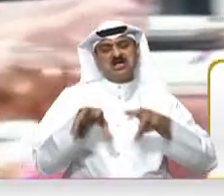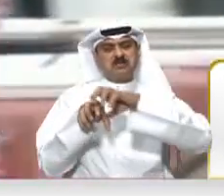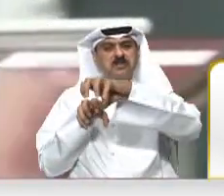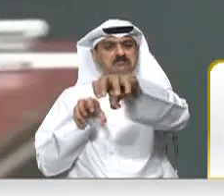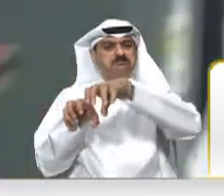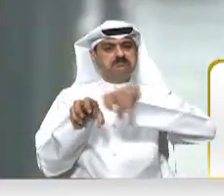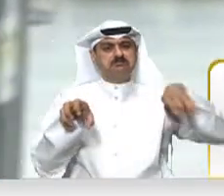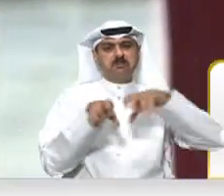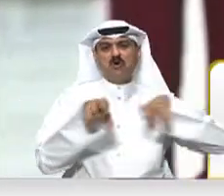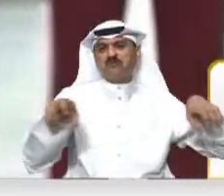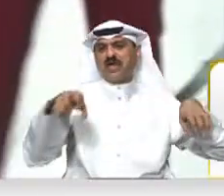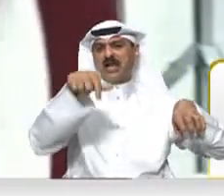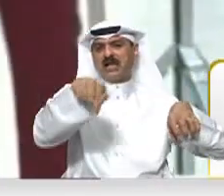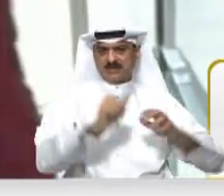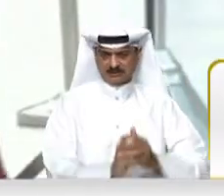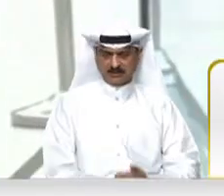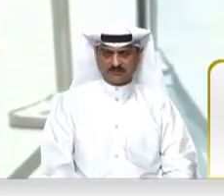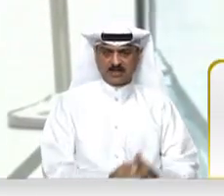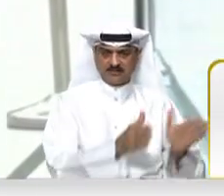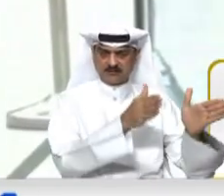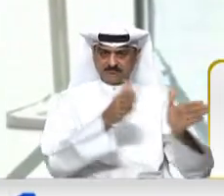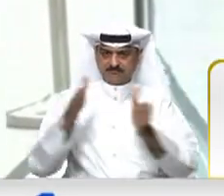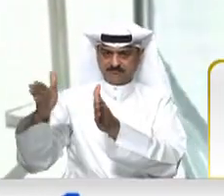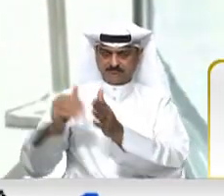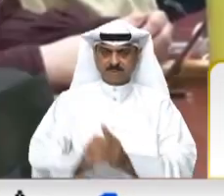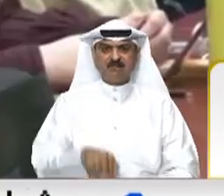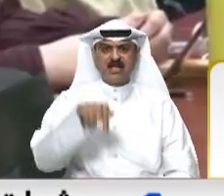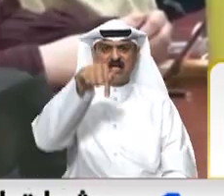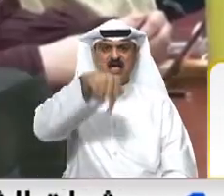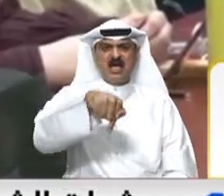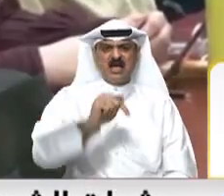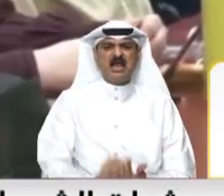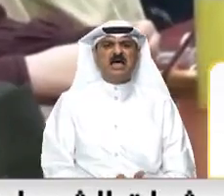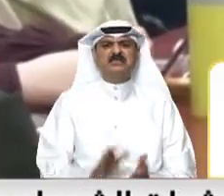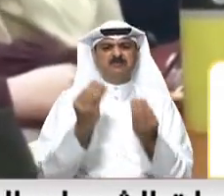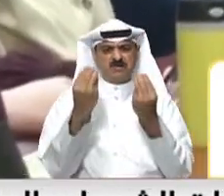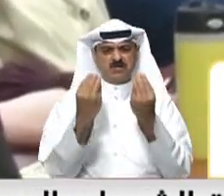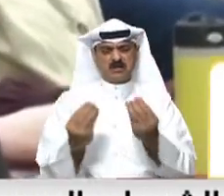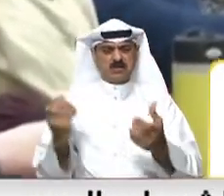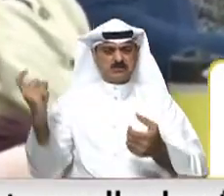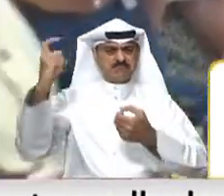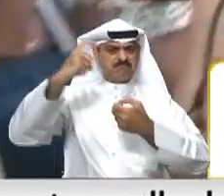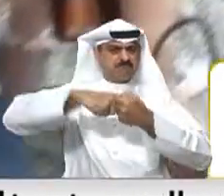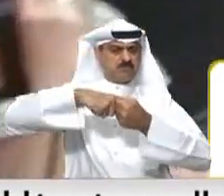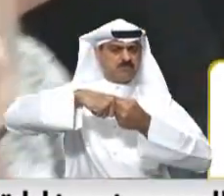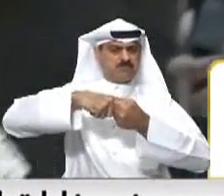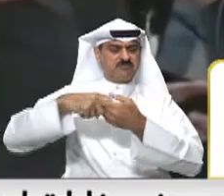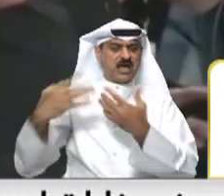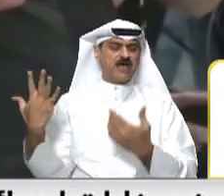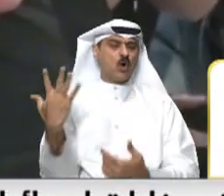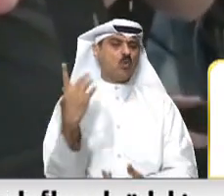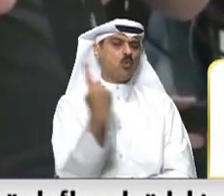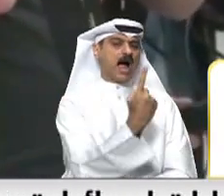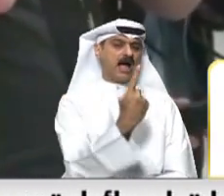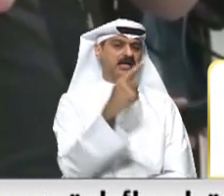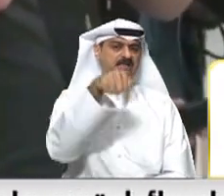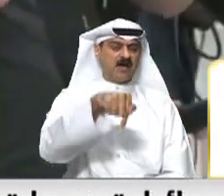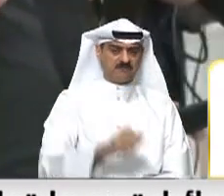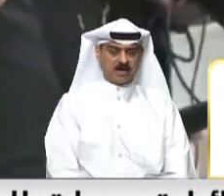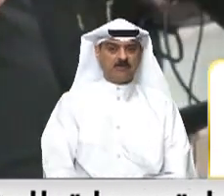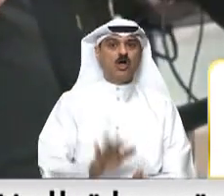الأسوار على حدوده الخارجية، والتخفيف من الجرعات التضامنية بين أعضائه، وتحصين الجبهة